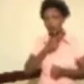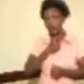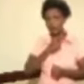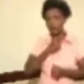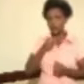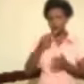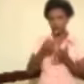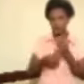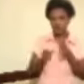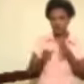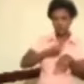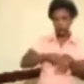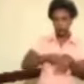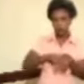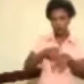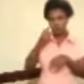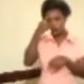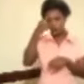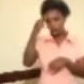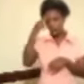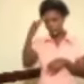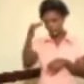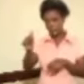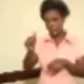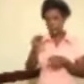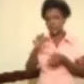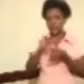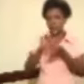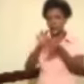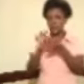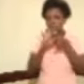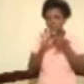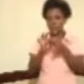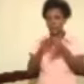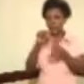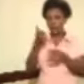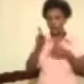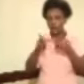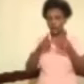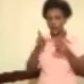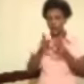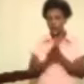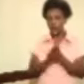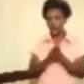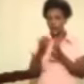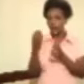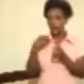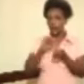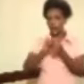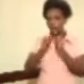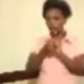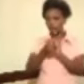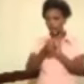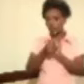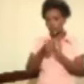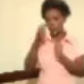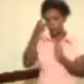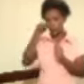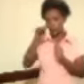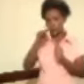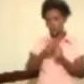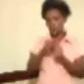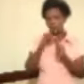temps. Nous avons de bons codes. Et Haïti, lui-même, partenaire dans certain nombre de conventions. Nous avons des problèmes, nous avons de bonnes lois, mais qui